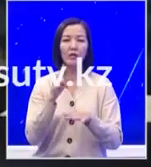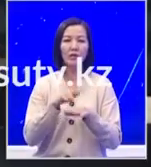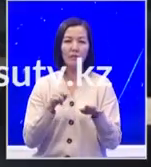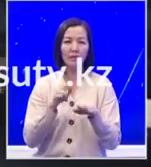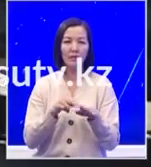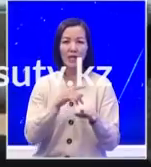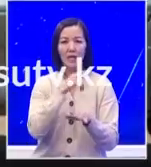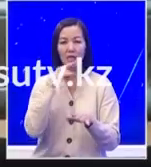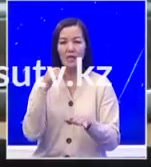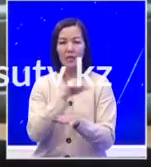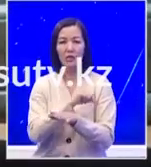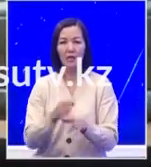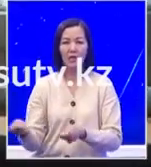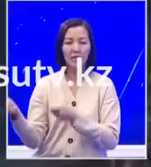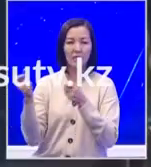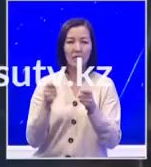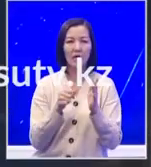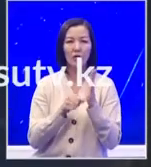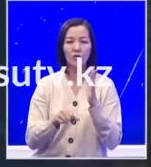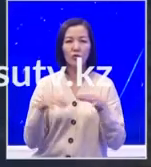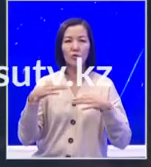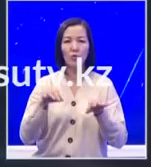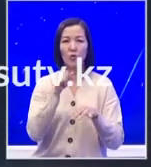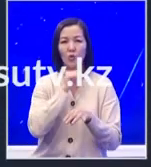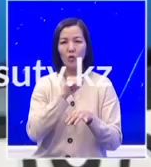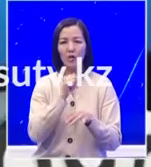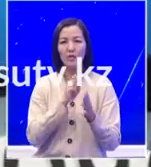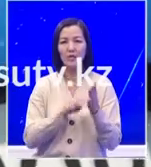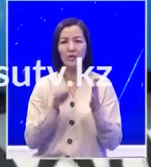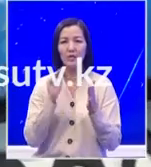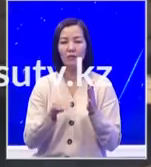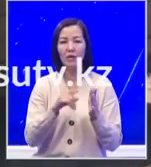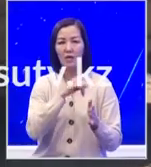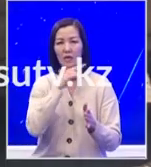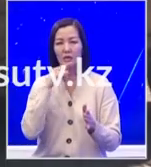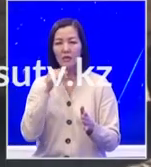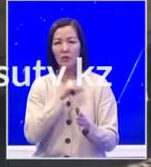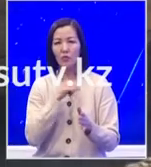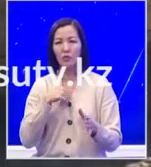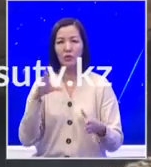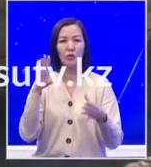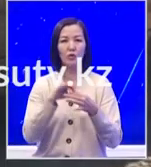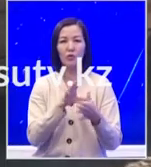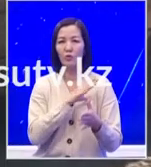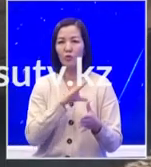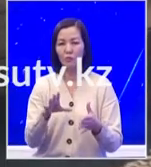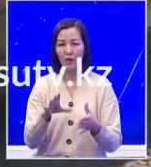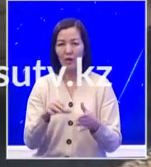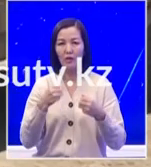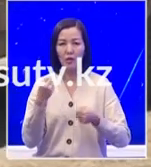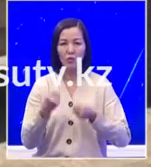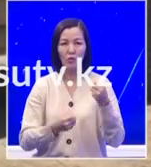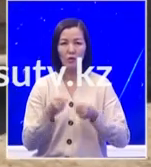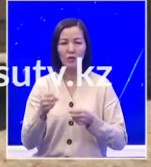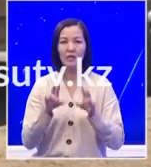министрінің мәліметінше, Ресей шекарасынан келген 600 көлік ұрланған, 80 мыңға жуығы Ресейдің өзінде тіркеуде тұрмаған автомобиль.